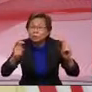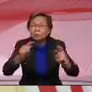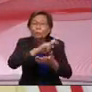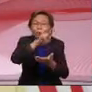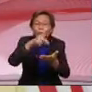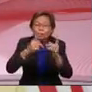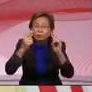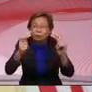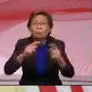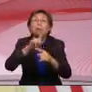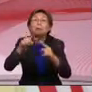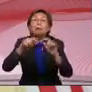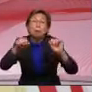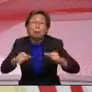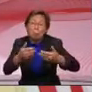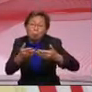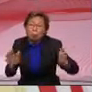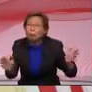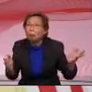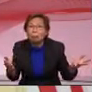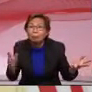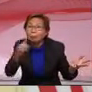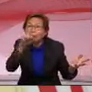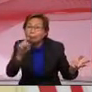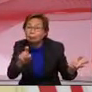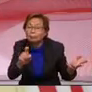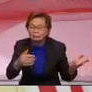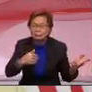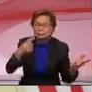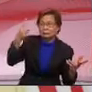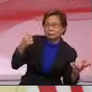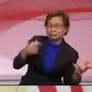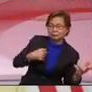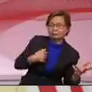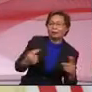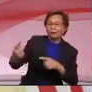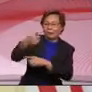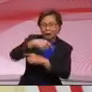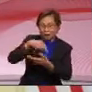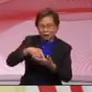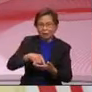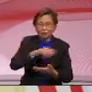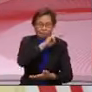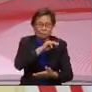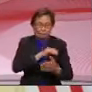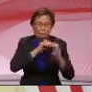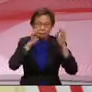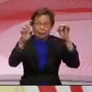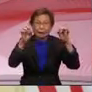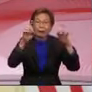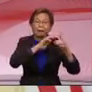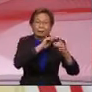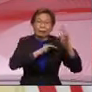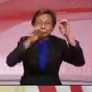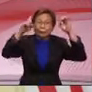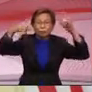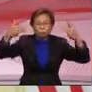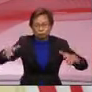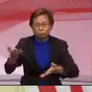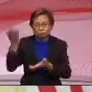Bilakah pusat tuition akan dibuka? Hari ini Kementerian Pendidikan telah pun